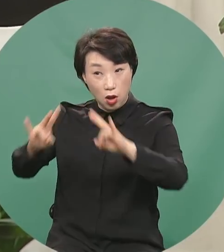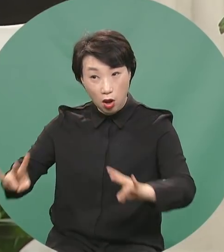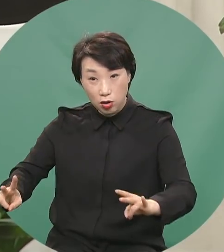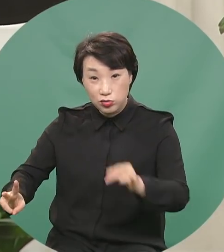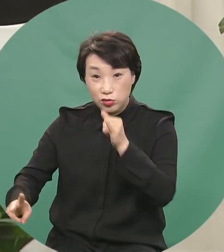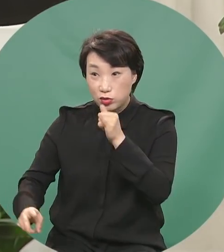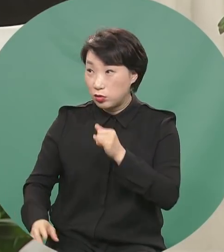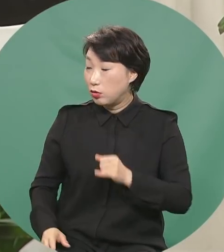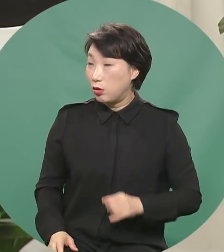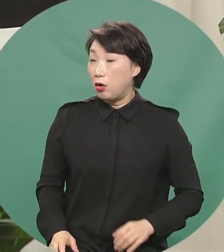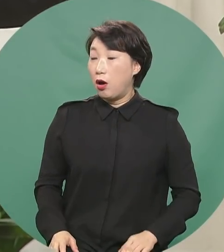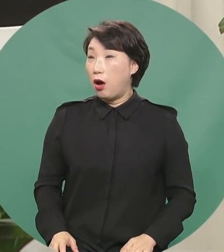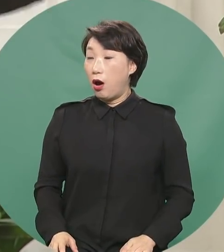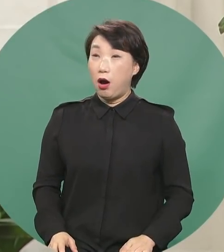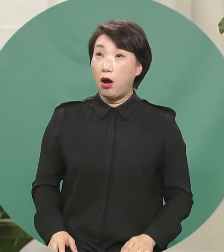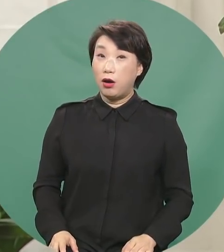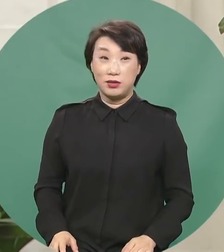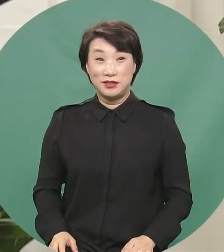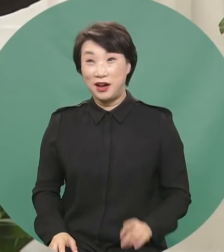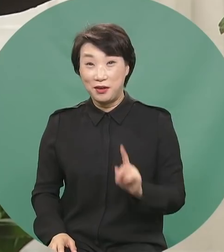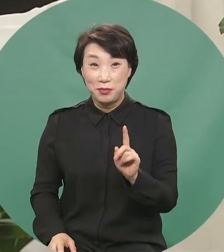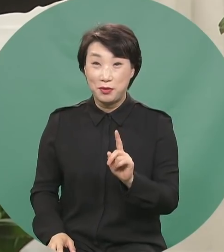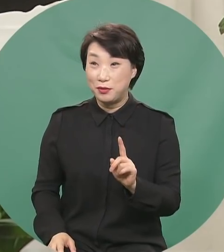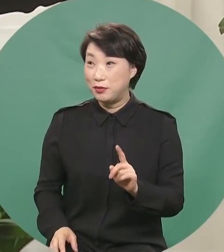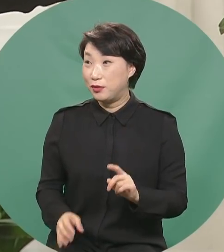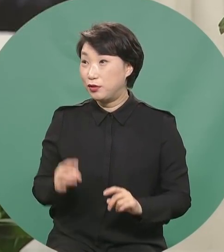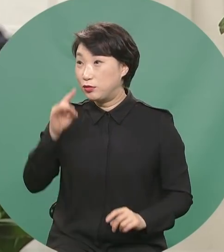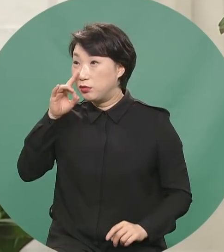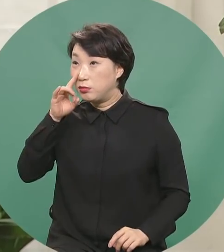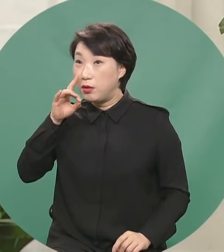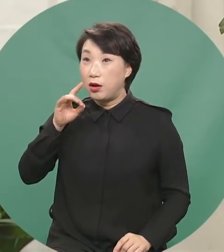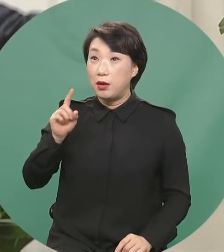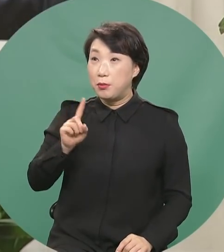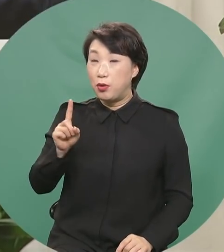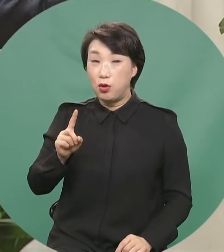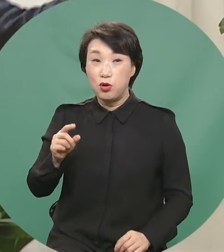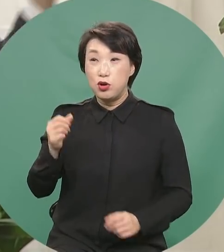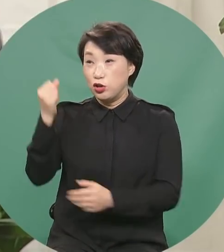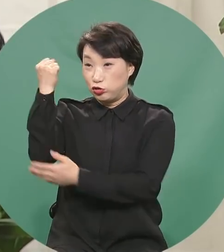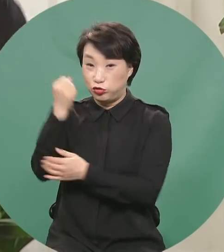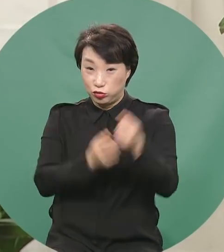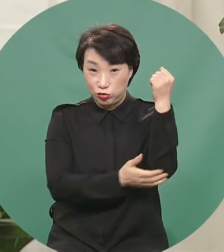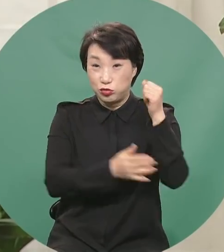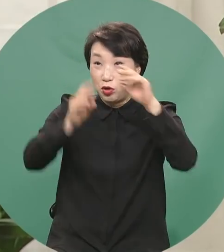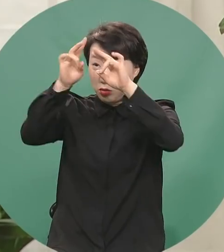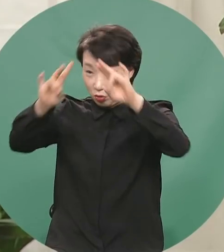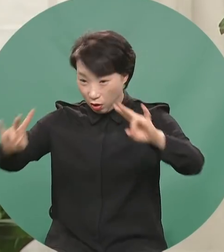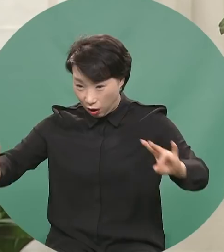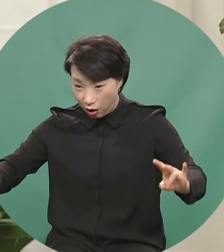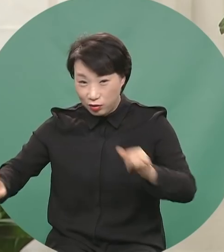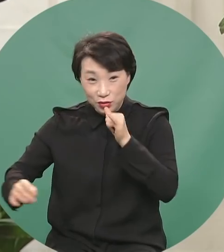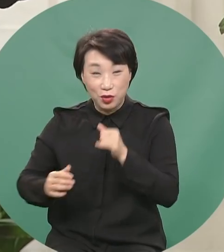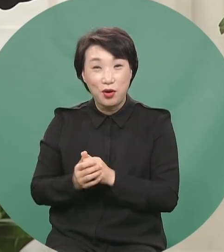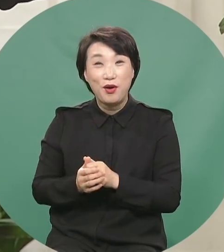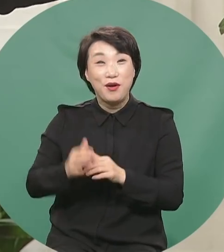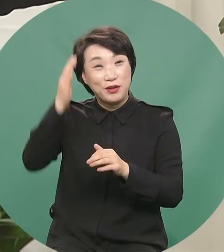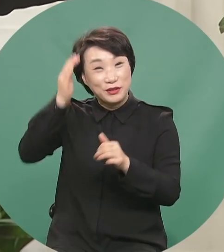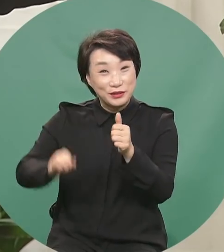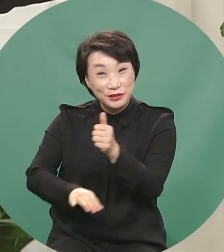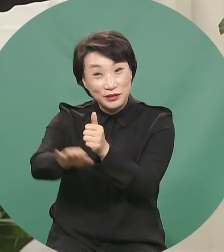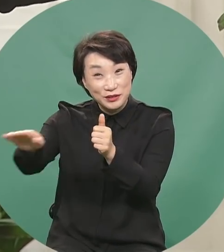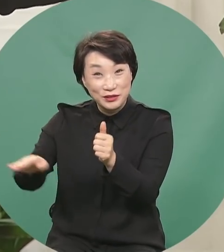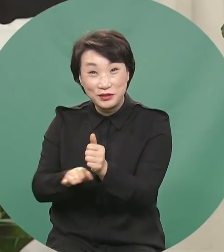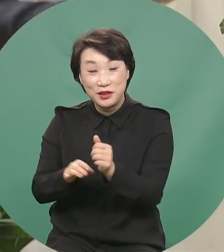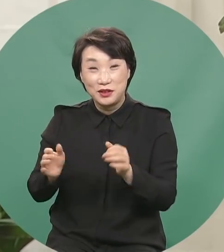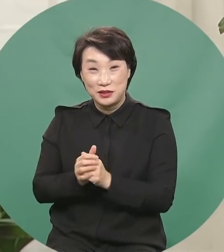포장 우리말로 말하면 채알 꽉 쳐져 있습니다. 기둥나무를 세워놓고 아주 그늘진 이